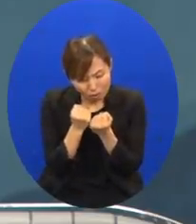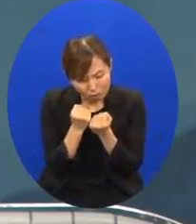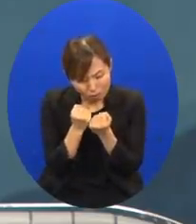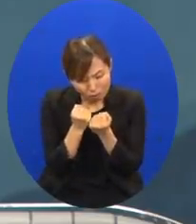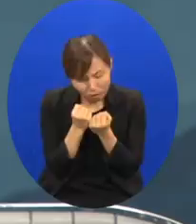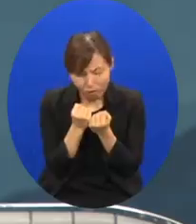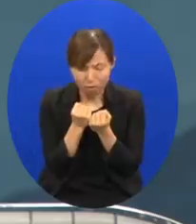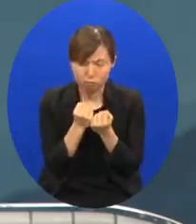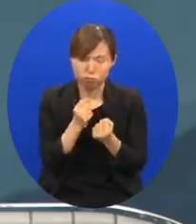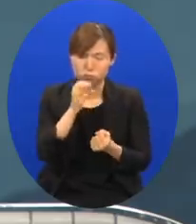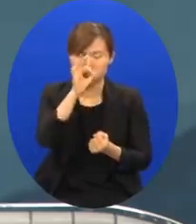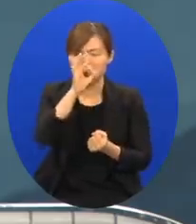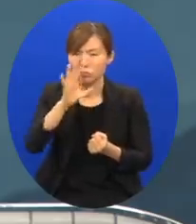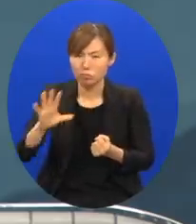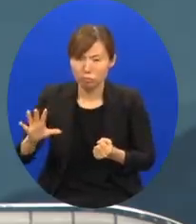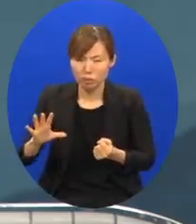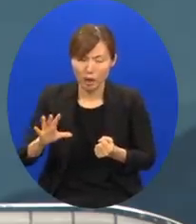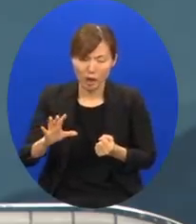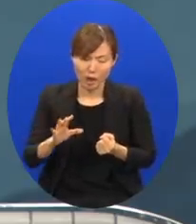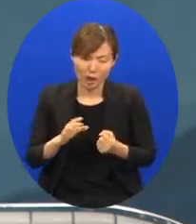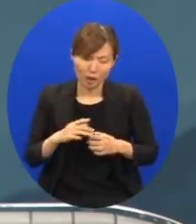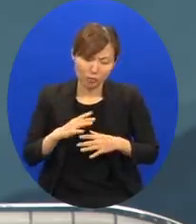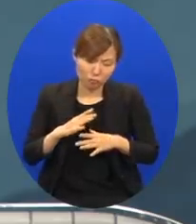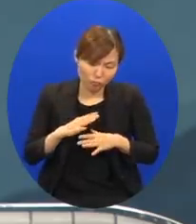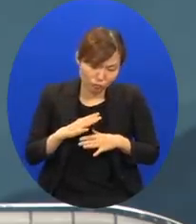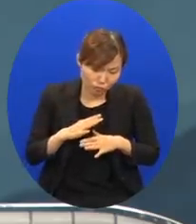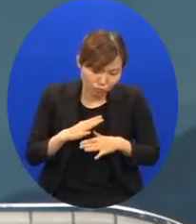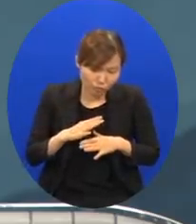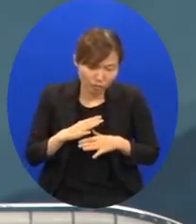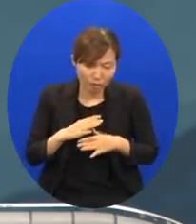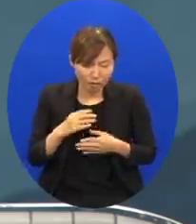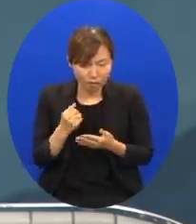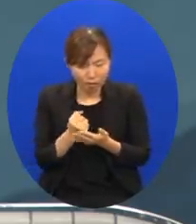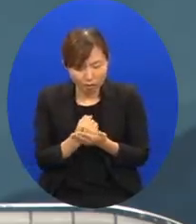그리고 염력 그리고